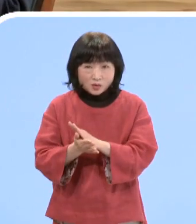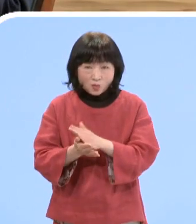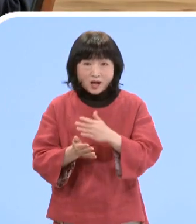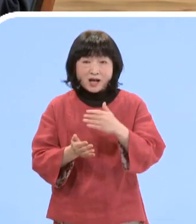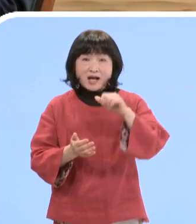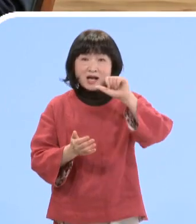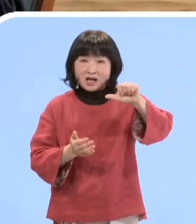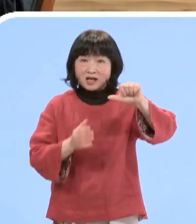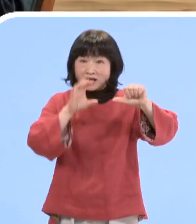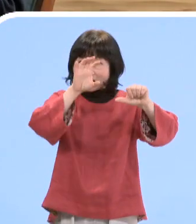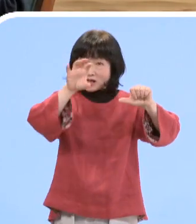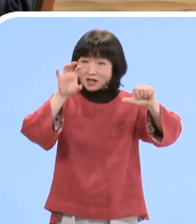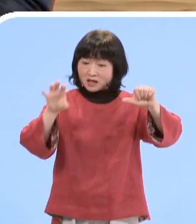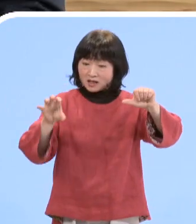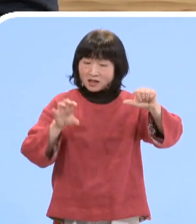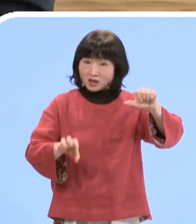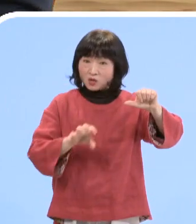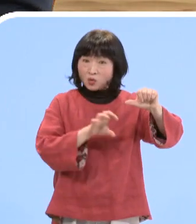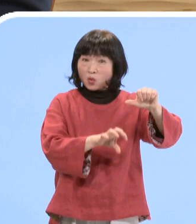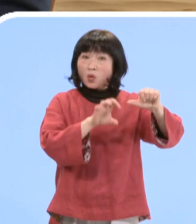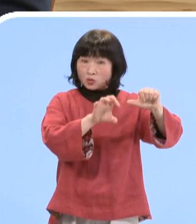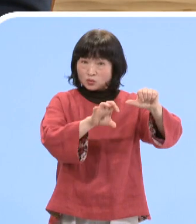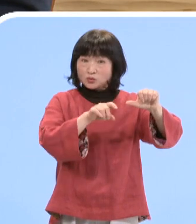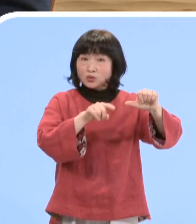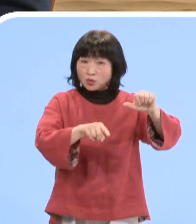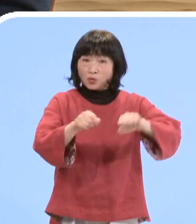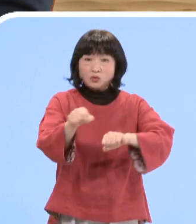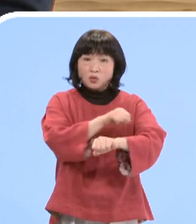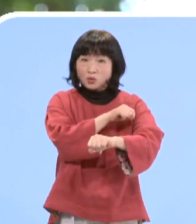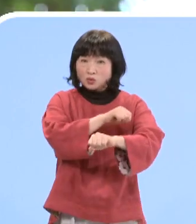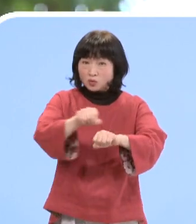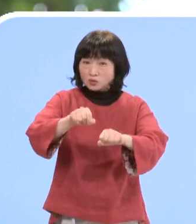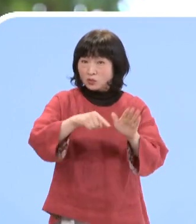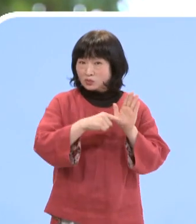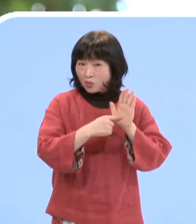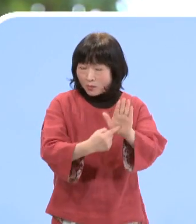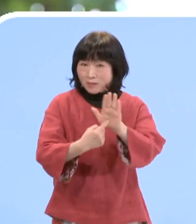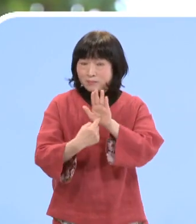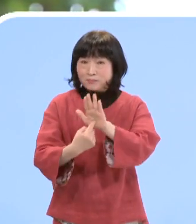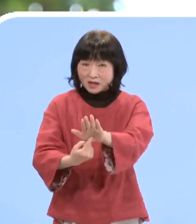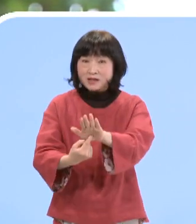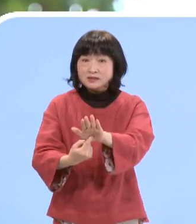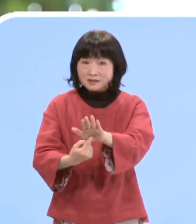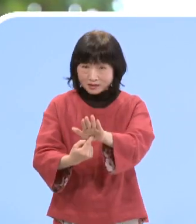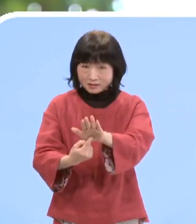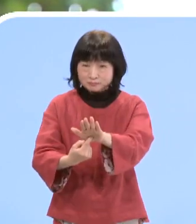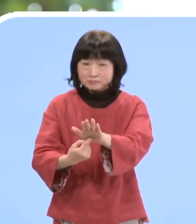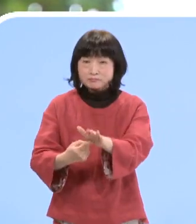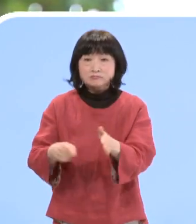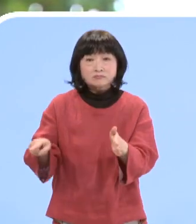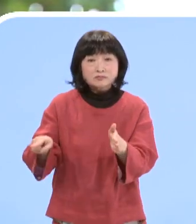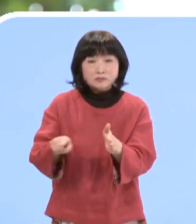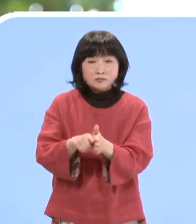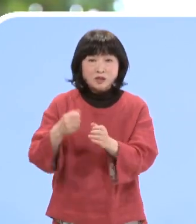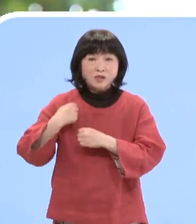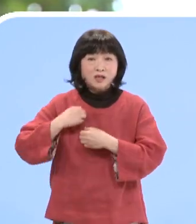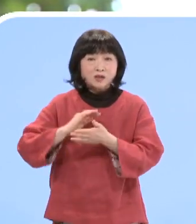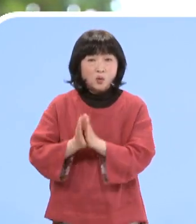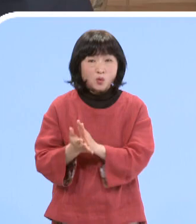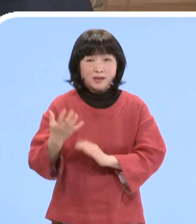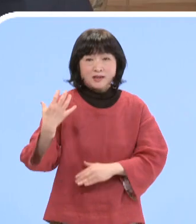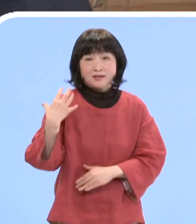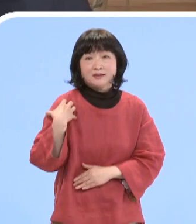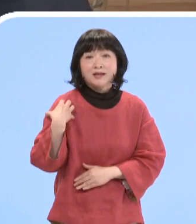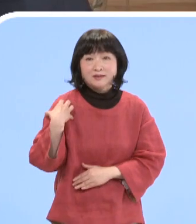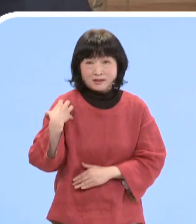島播磨淡路の五国の特色を生かして今まで兵庫が果たしてき